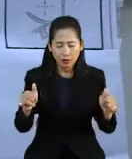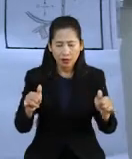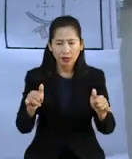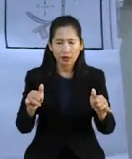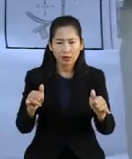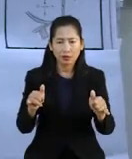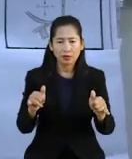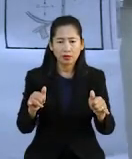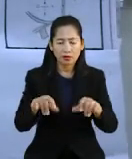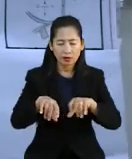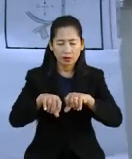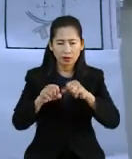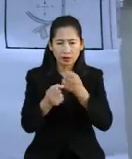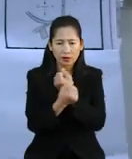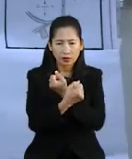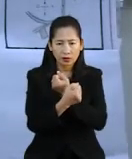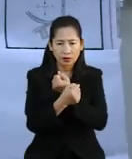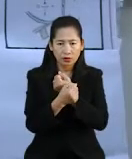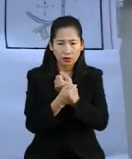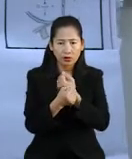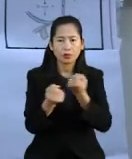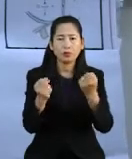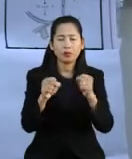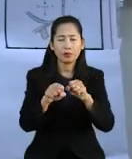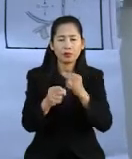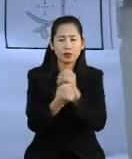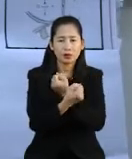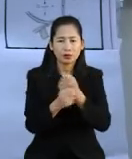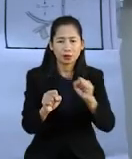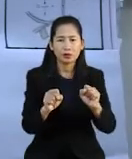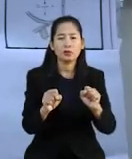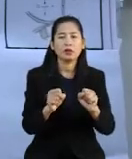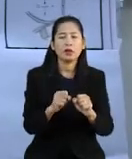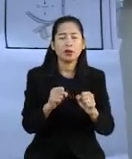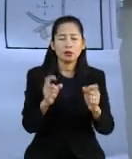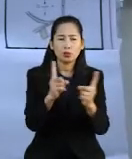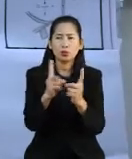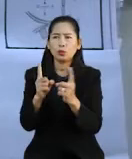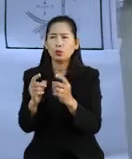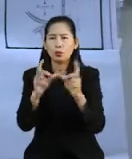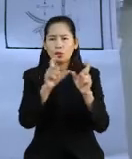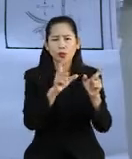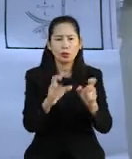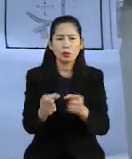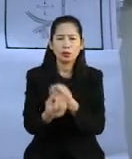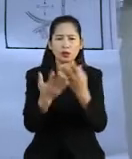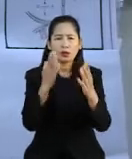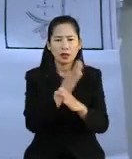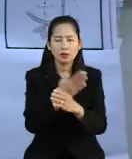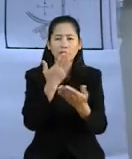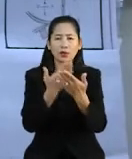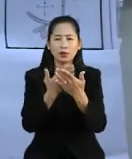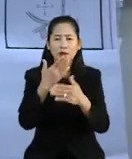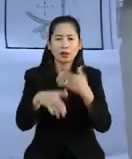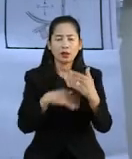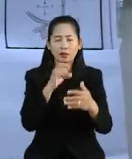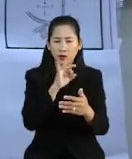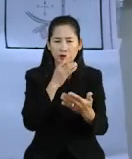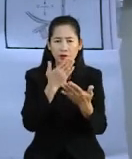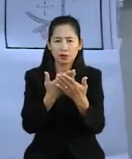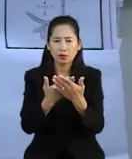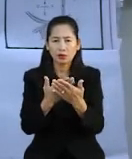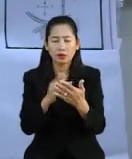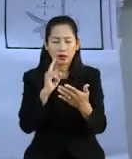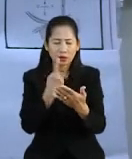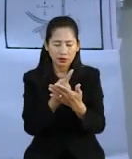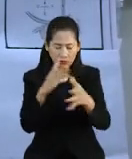liệt chả xong cùng phòng chả thầm ai mình cao chụp chôm khả nha chả ác con tặng ác khné này cứ bật cho ác con na